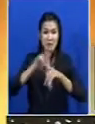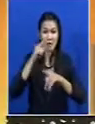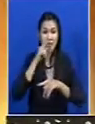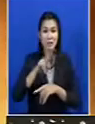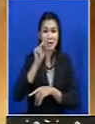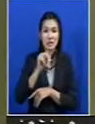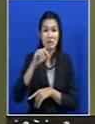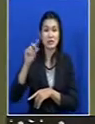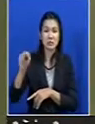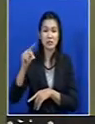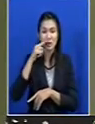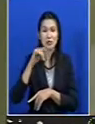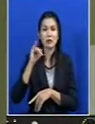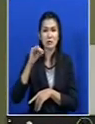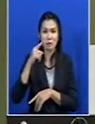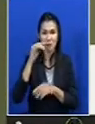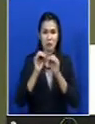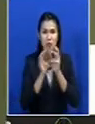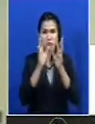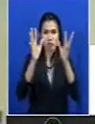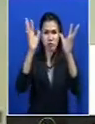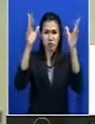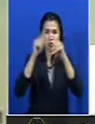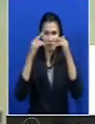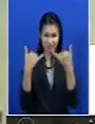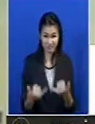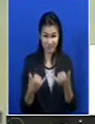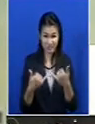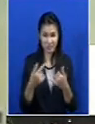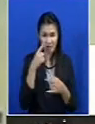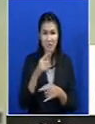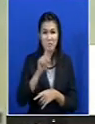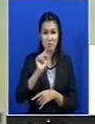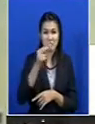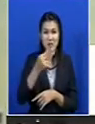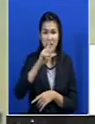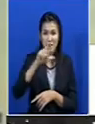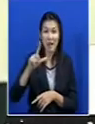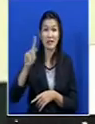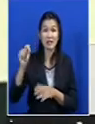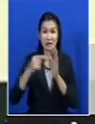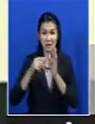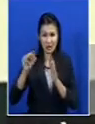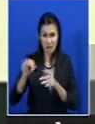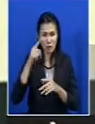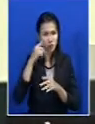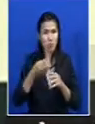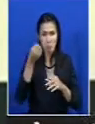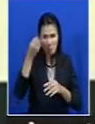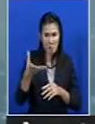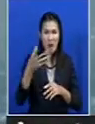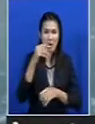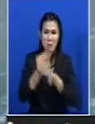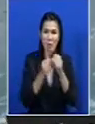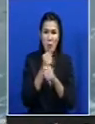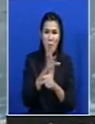Nature Geoscience พบนะครับว่าการปล่อยก๊าซคาร์บอนไดออกไซด์ในยุคนี้อยู่ที่ 10,000 ล้านตันต่อปีสูงสุดในรอบ66ล้าน